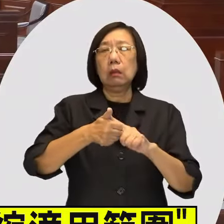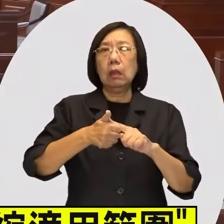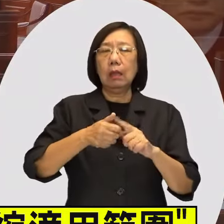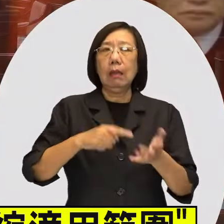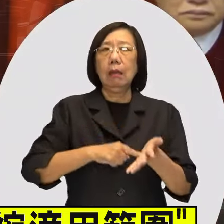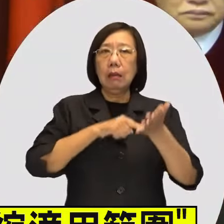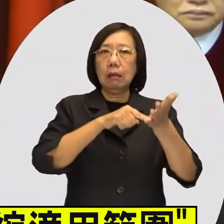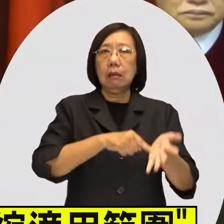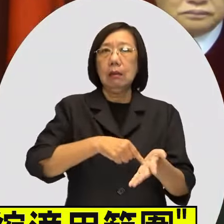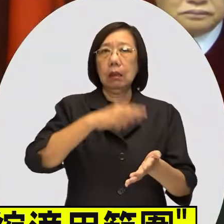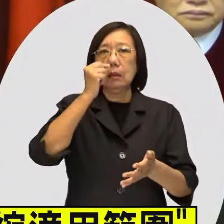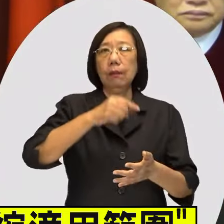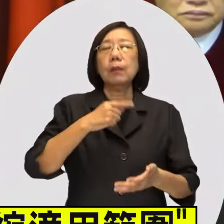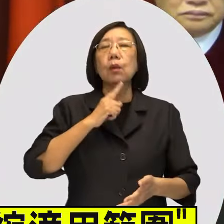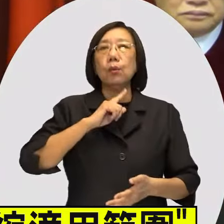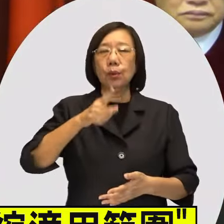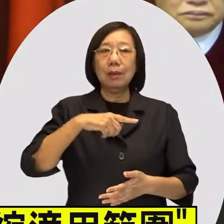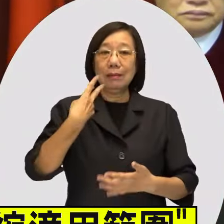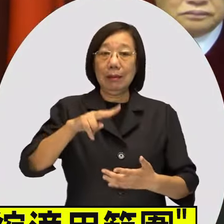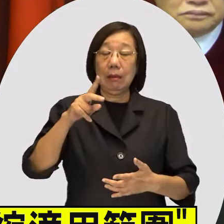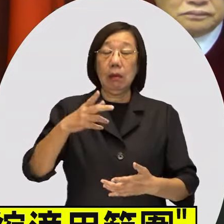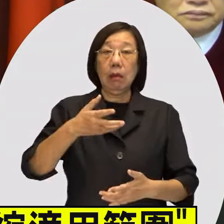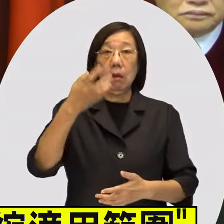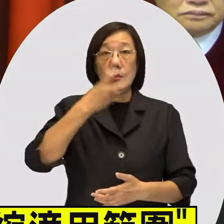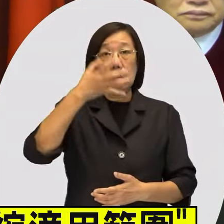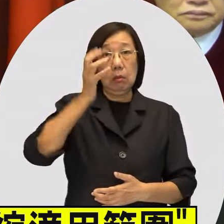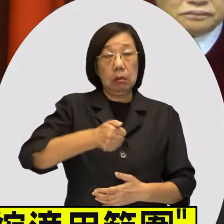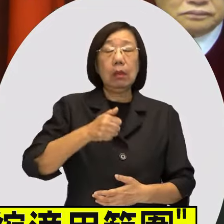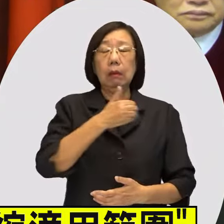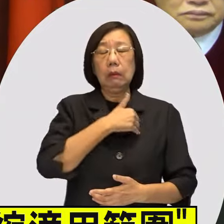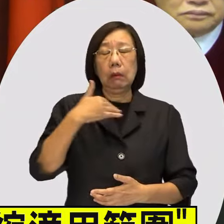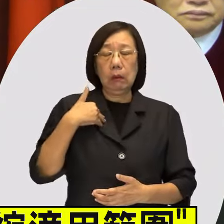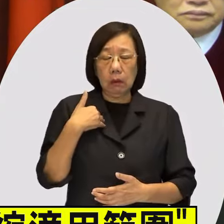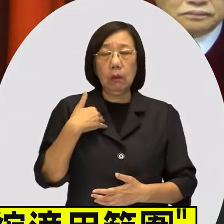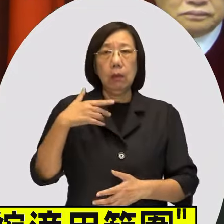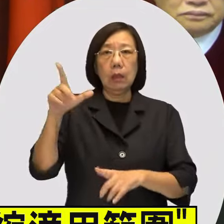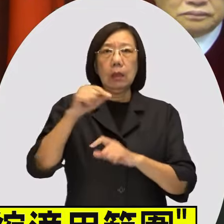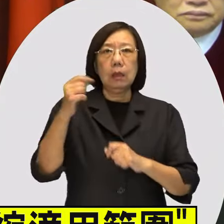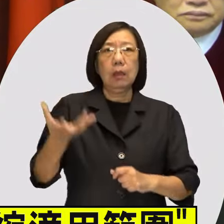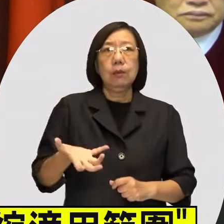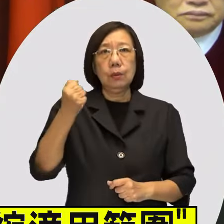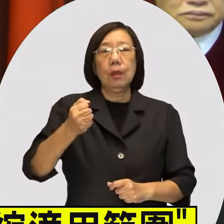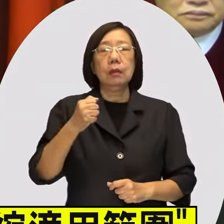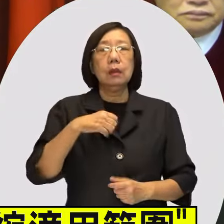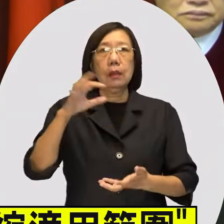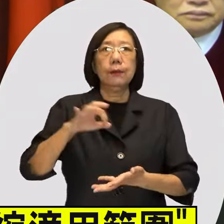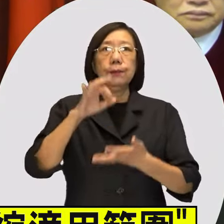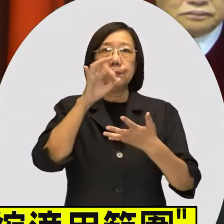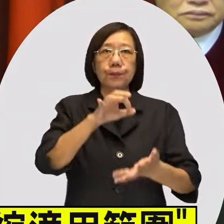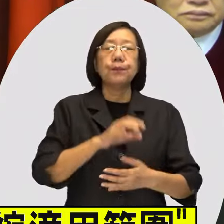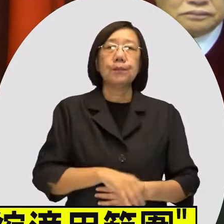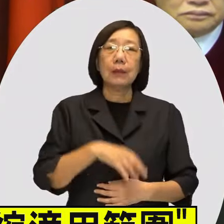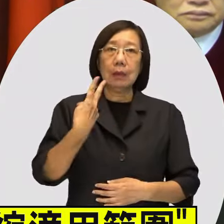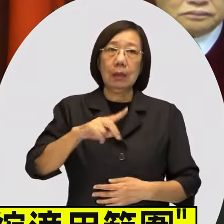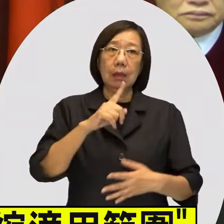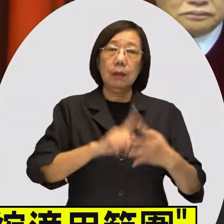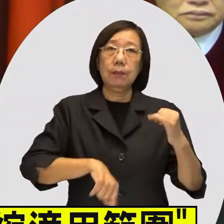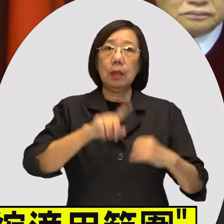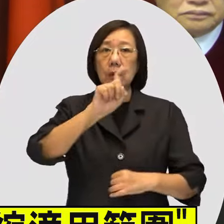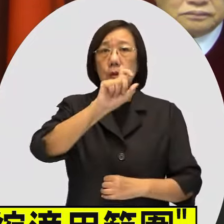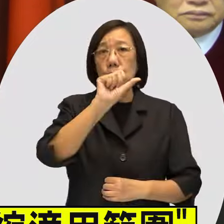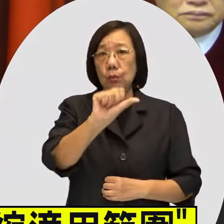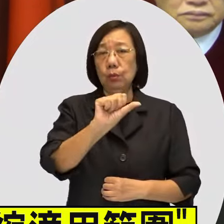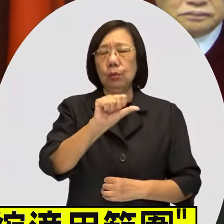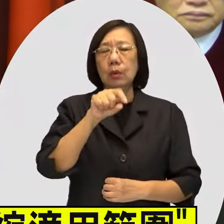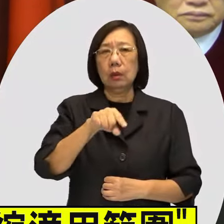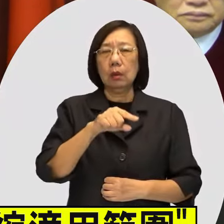上诉，检察总长亦得一职权提起非常上诉。第十五点，最高法院如